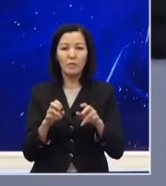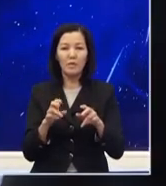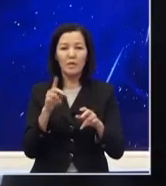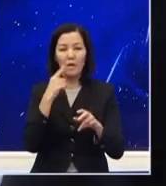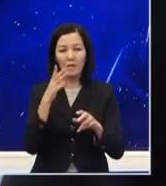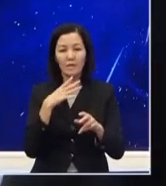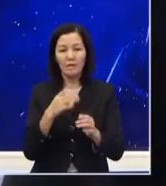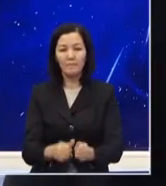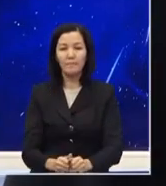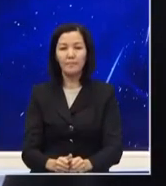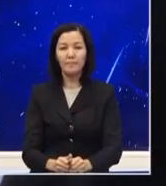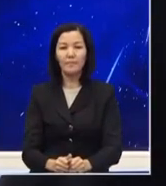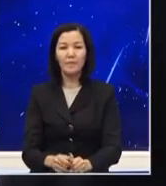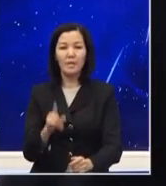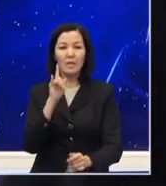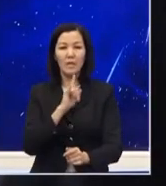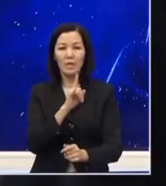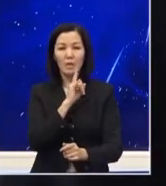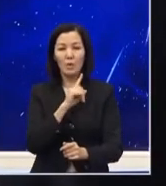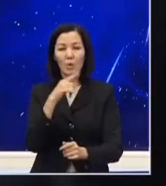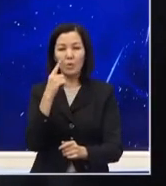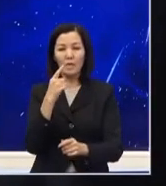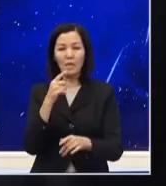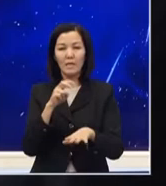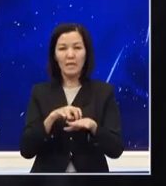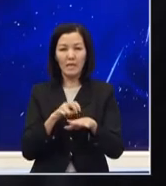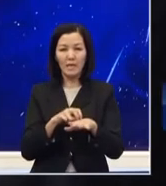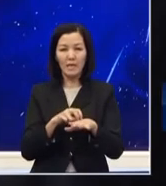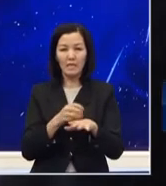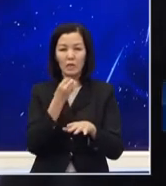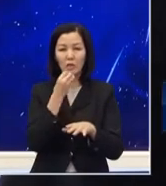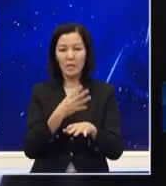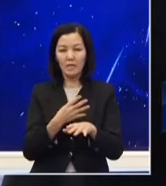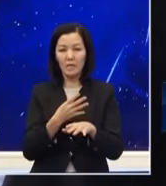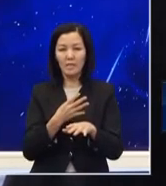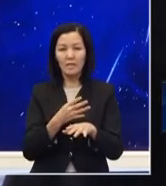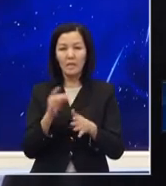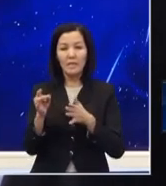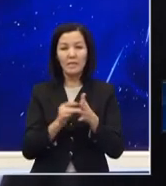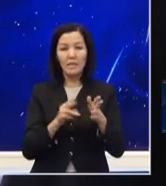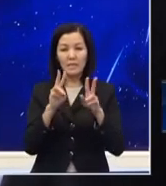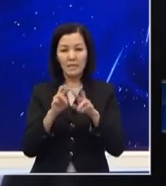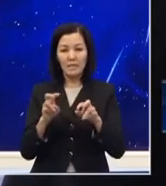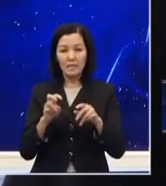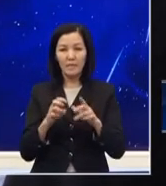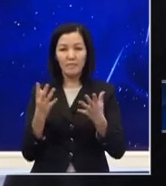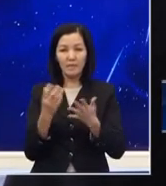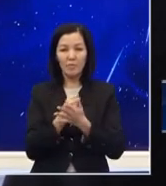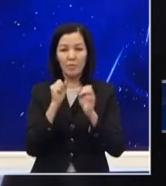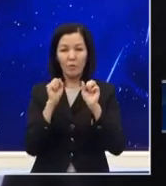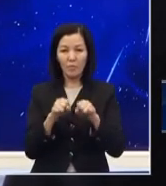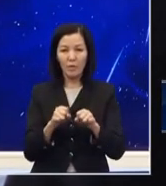айтады. Осы жерде гинекологтар айтты, маған осындай не жақсы, нелер тез көрсететін мамандықтар бар